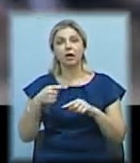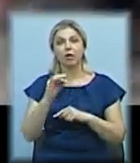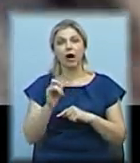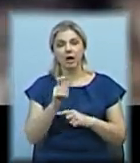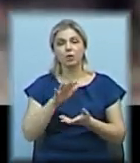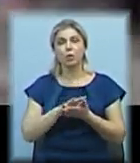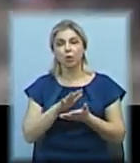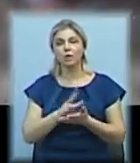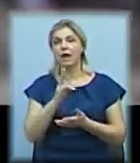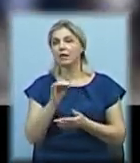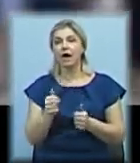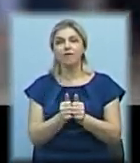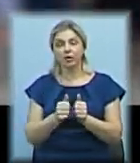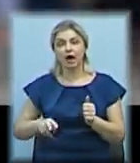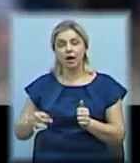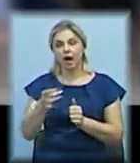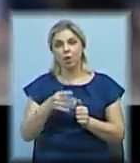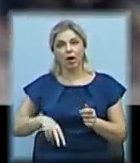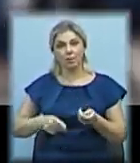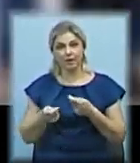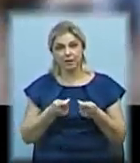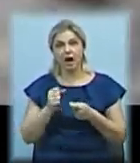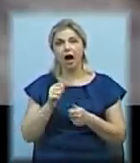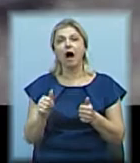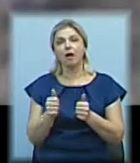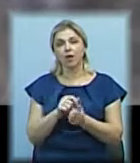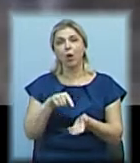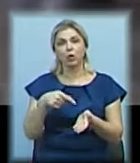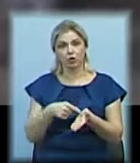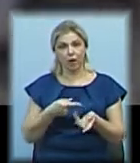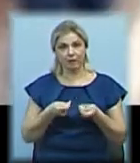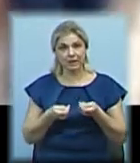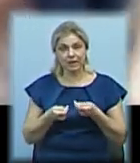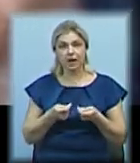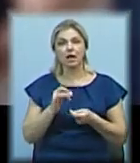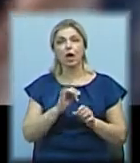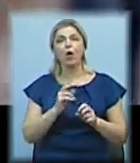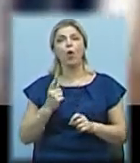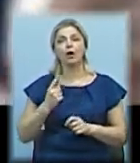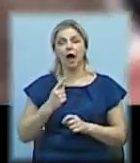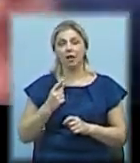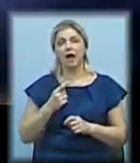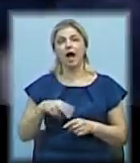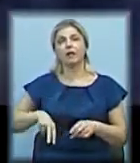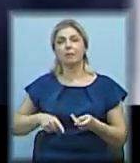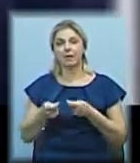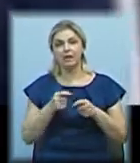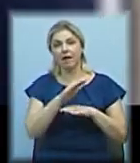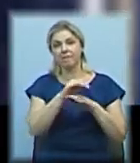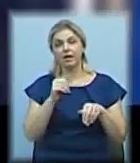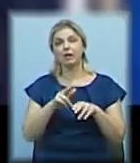сміття буде не під районною адміністрацією, а під міською. Охоронець адміністрації Інгульського району викликав